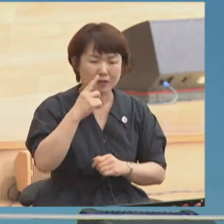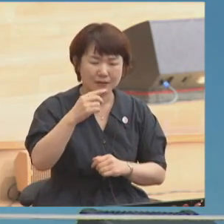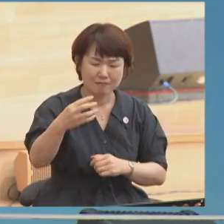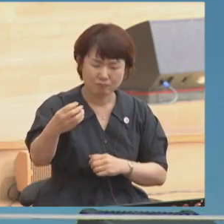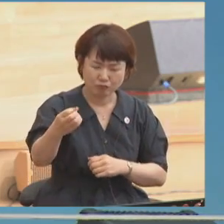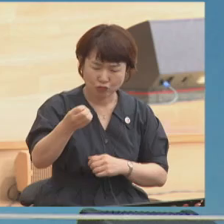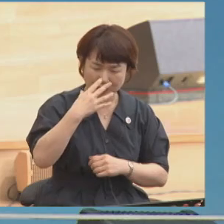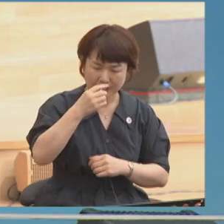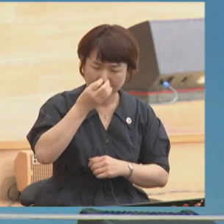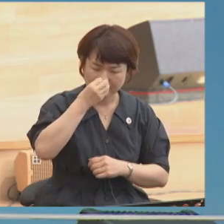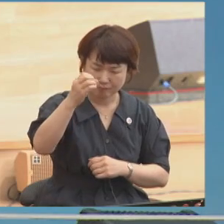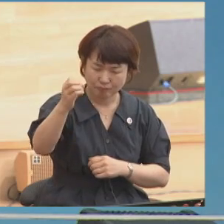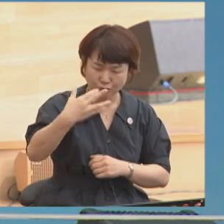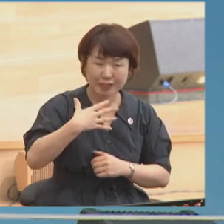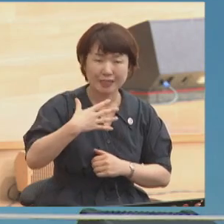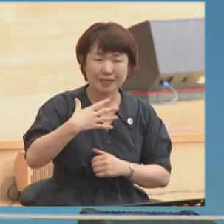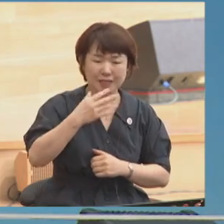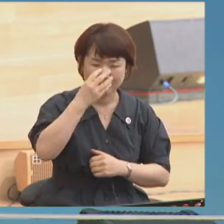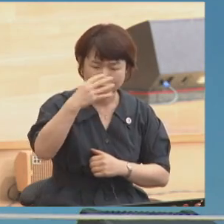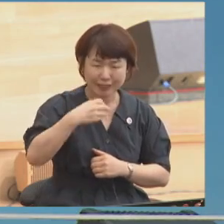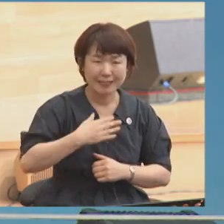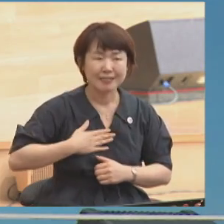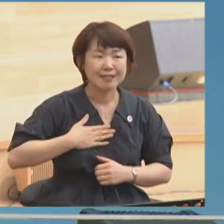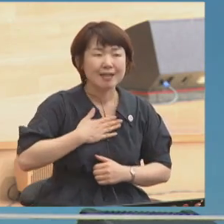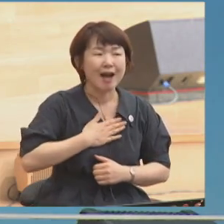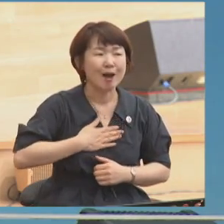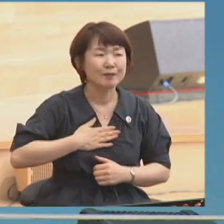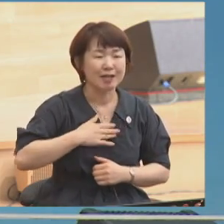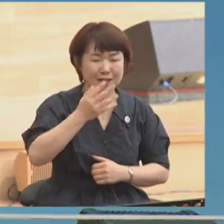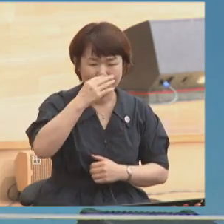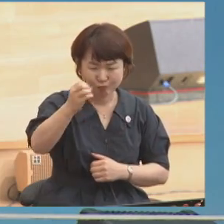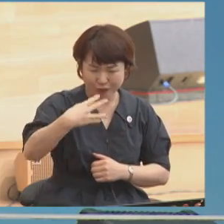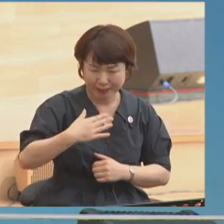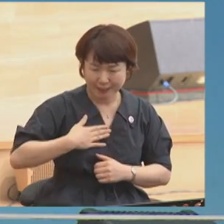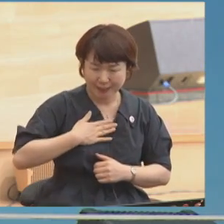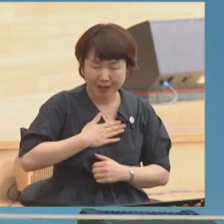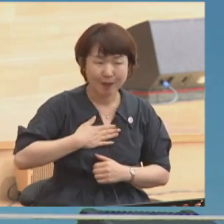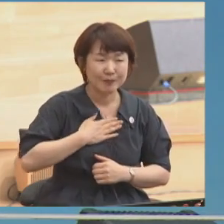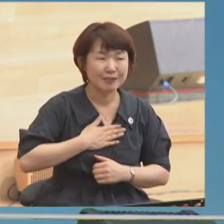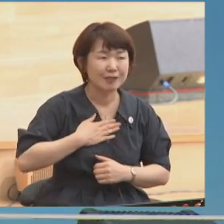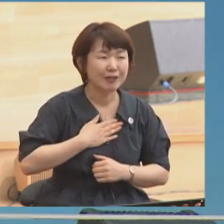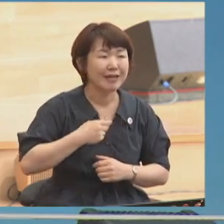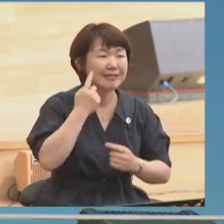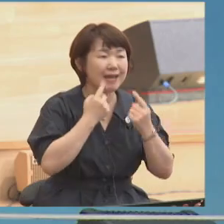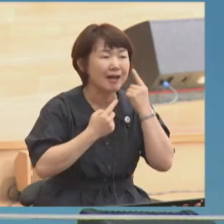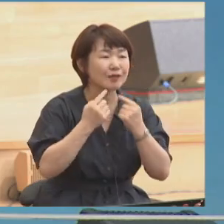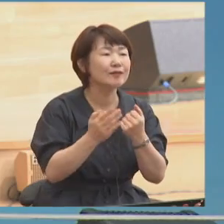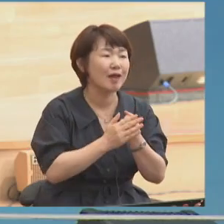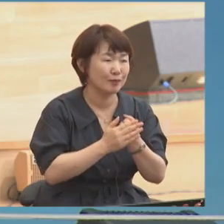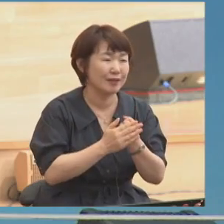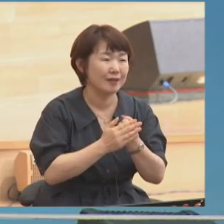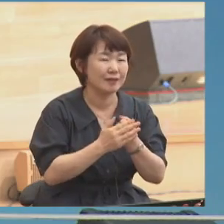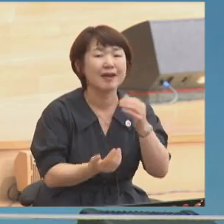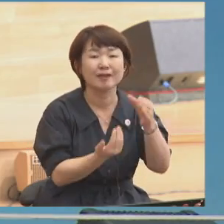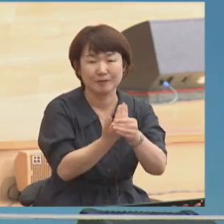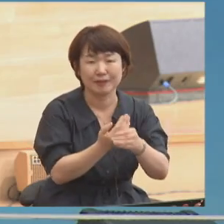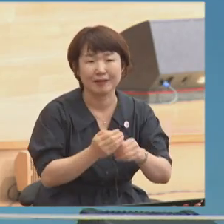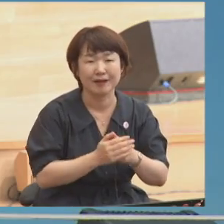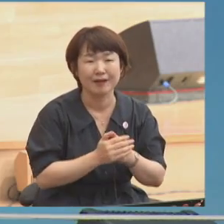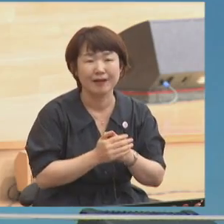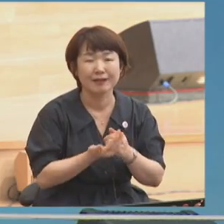마음의 상처 때문에 생긴다, 그렇게 말해요. 무시당했다라는 마음의 상처. 근데 중요한 건